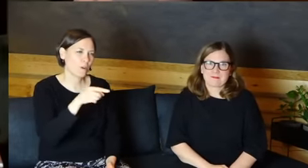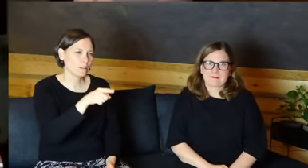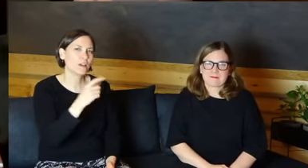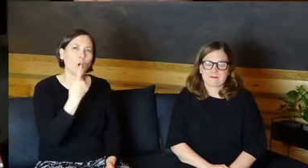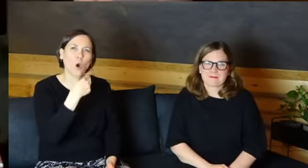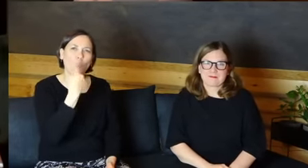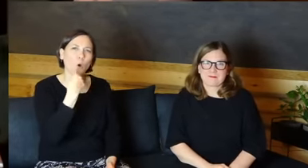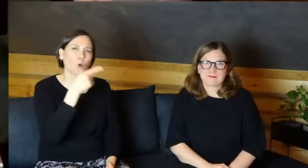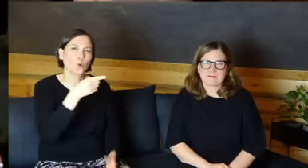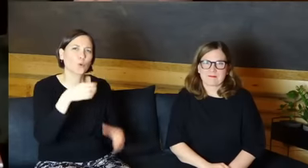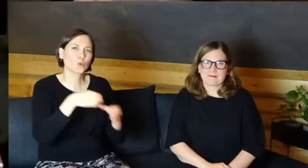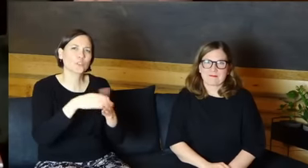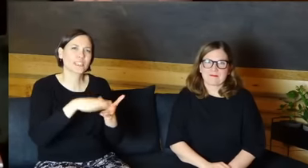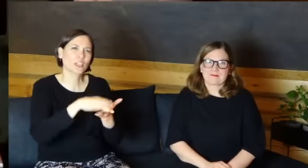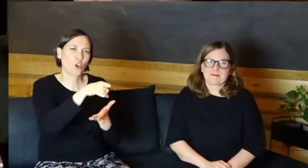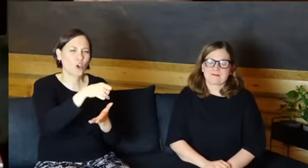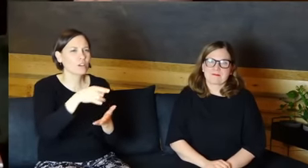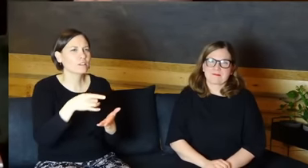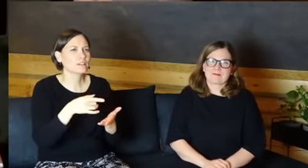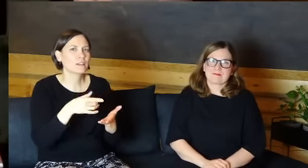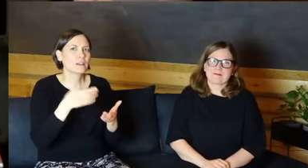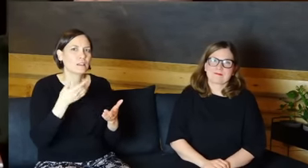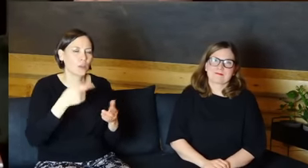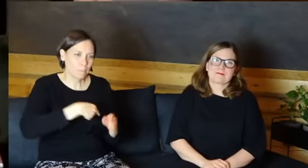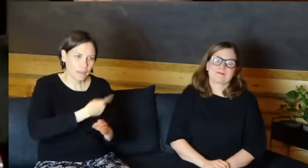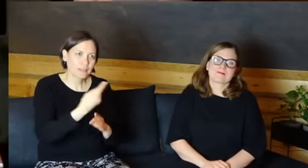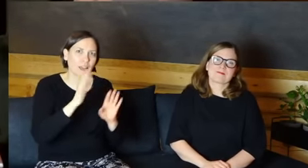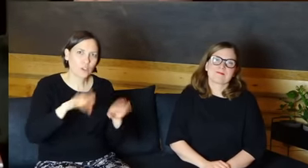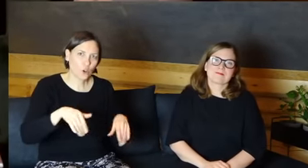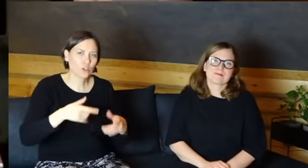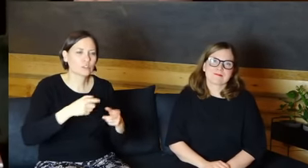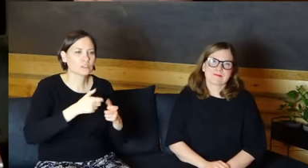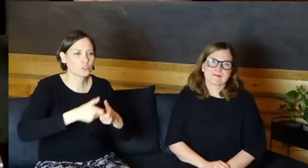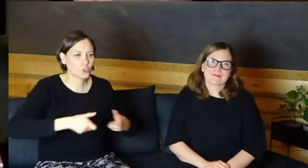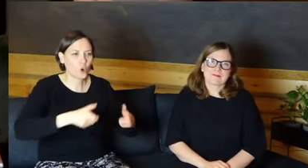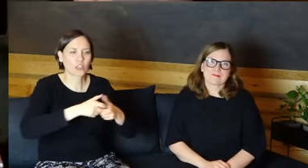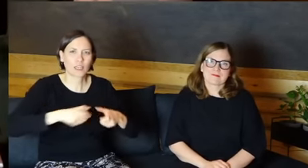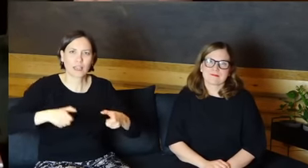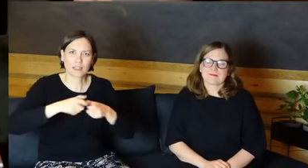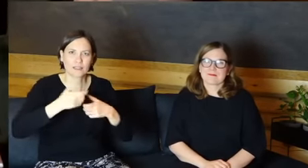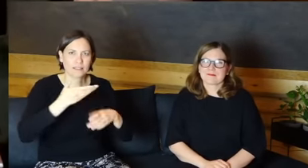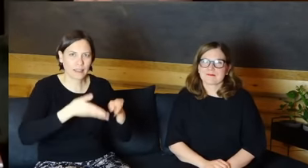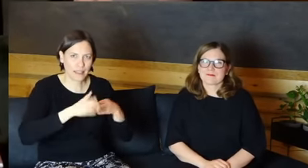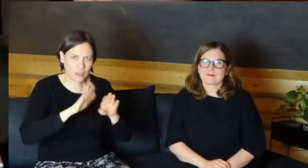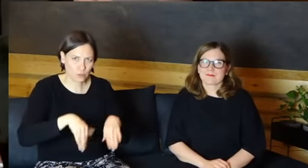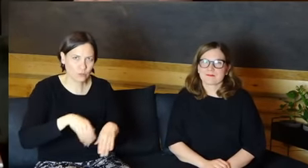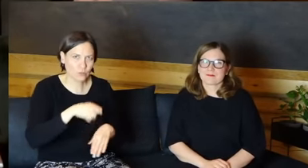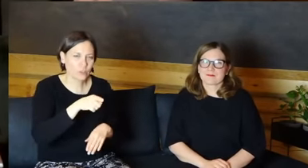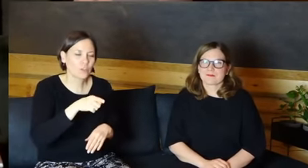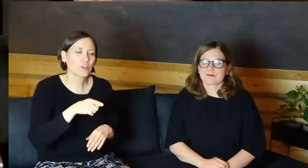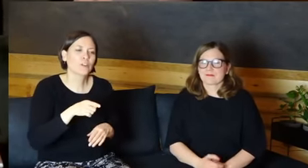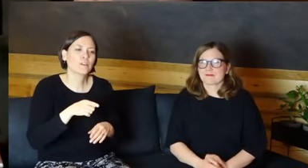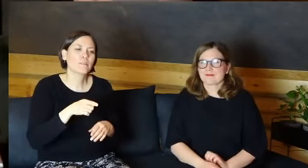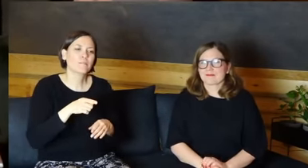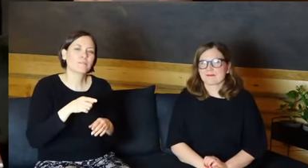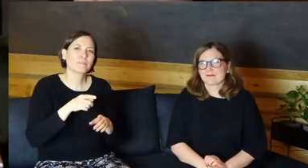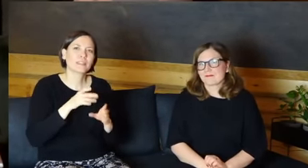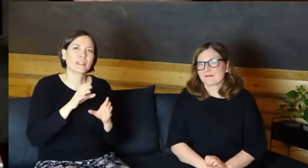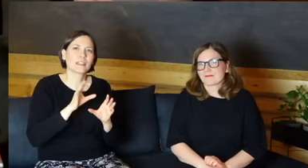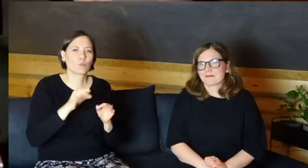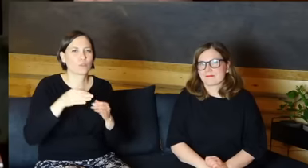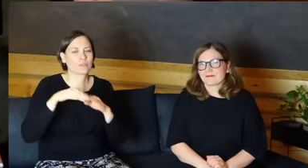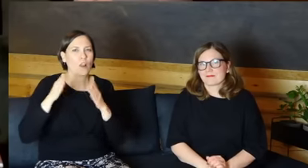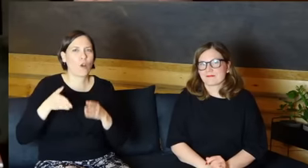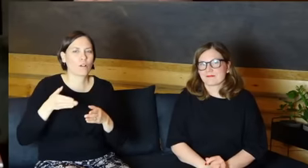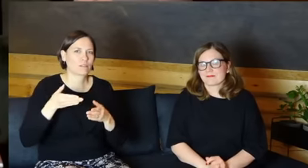meininkä. Säkin oot pitkään tehnyt sokkeleita ja Oulun yksikkö tuli sitten tää Suomen taloperustuskaupan yhteys, niin Miltä se on tuntunut